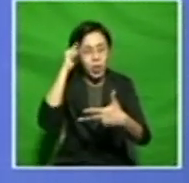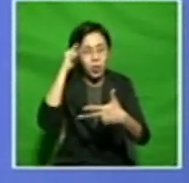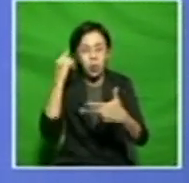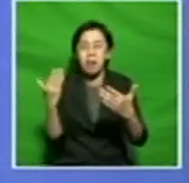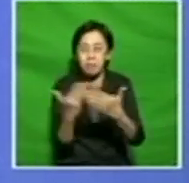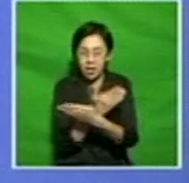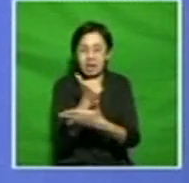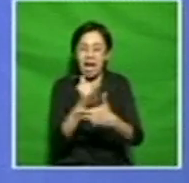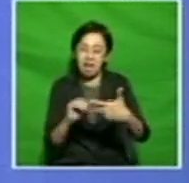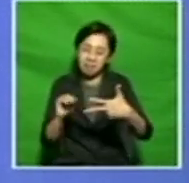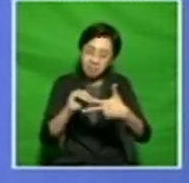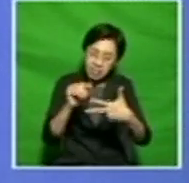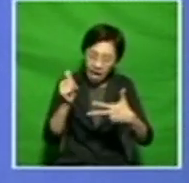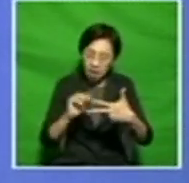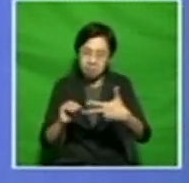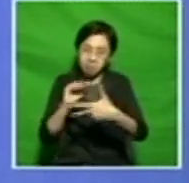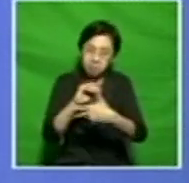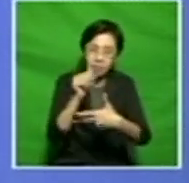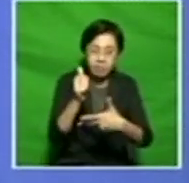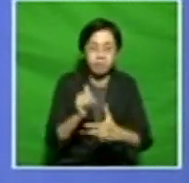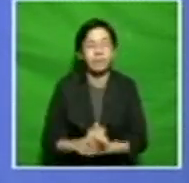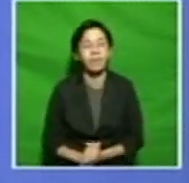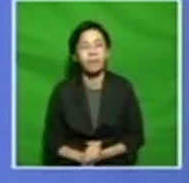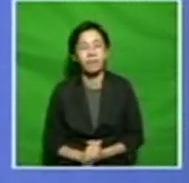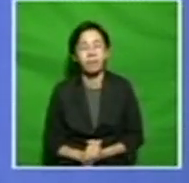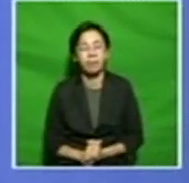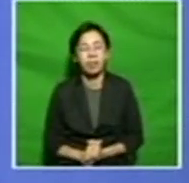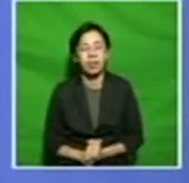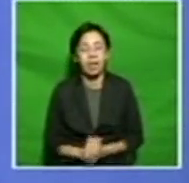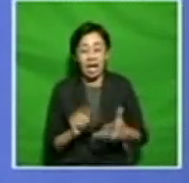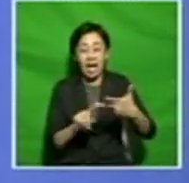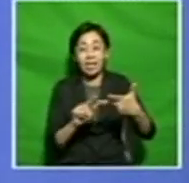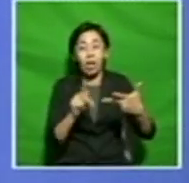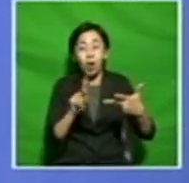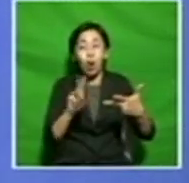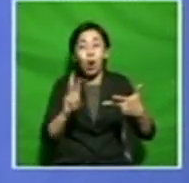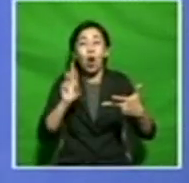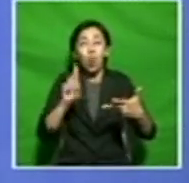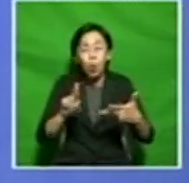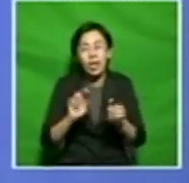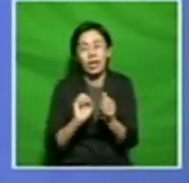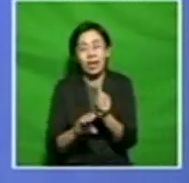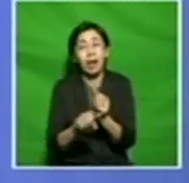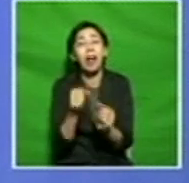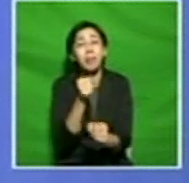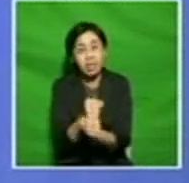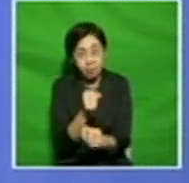ให้ทันทีฉะนั้นในคำว่าควรมันก็จะมีเขียนไว้ว่า